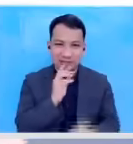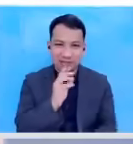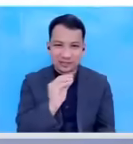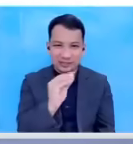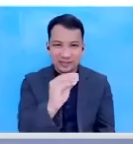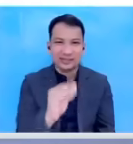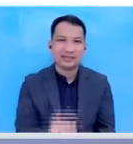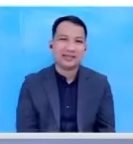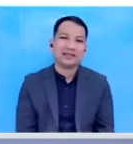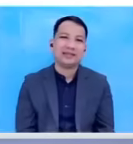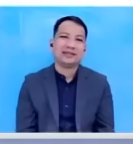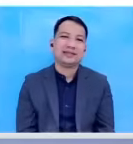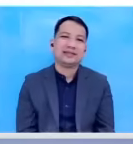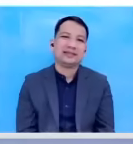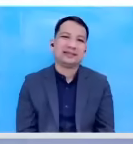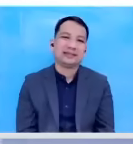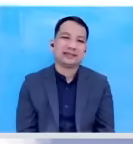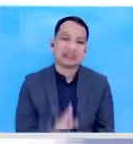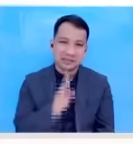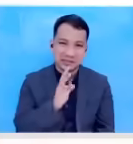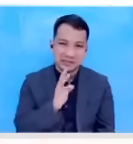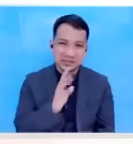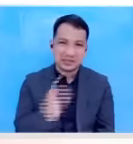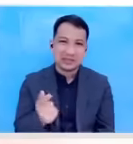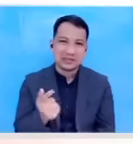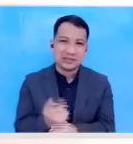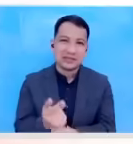Pag ganunin ka rin niya. Para speaking in tongues na yan,